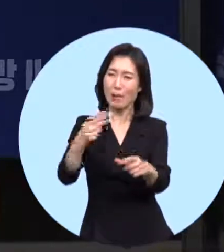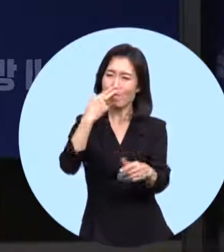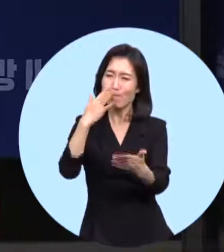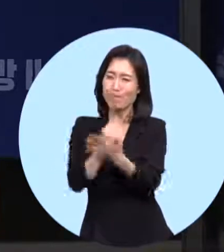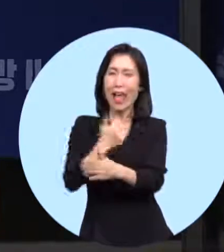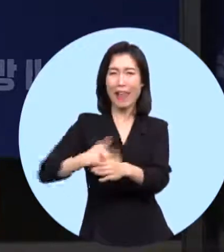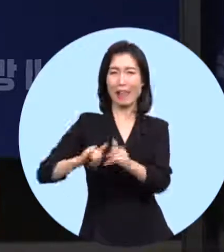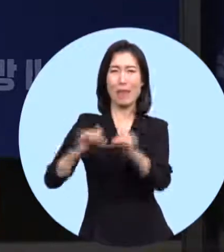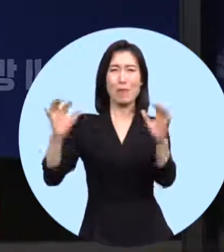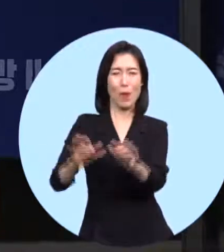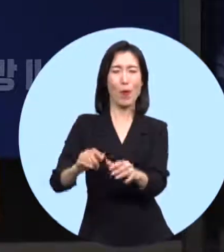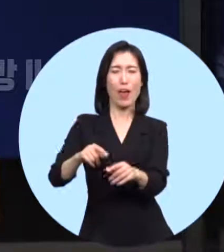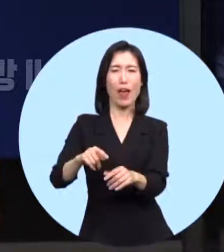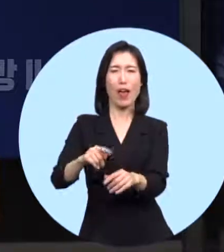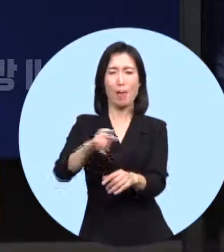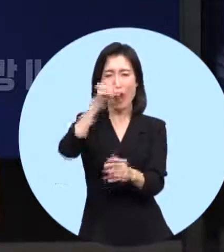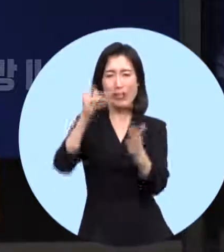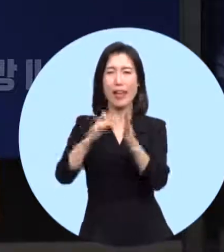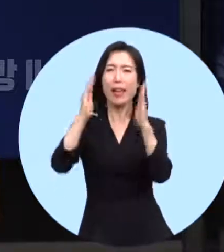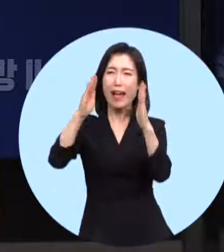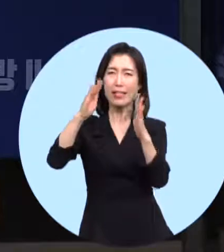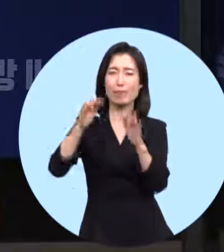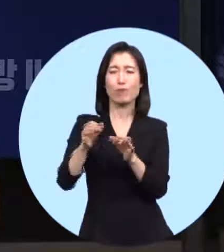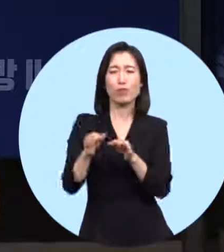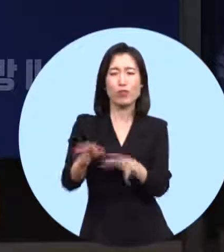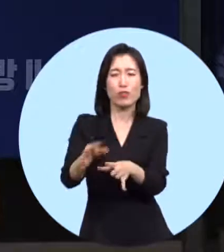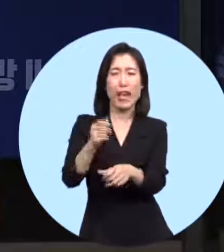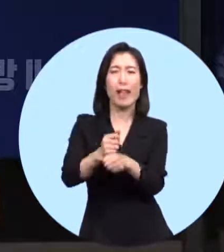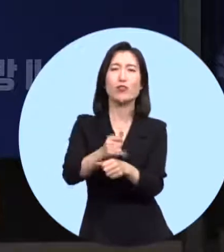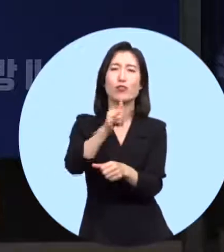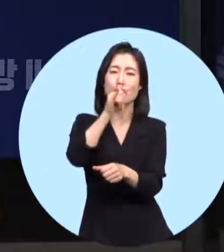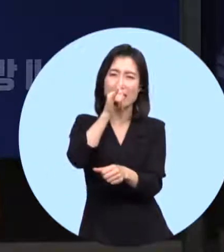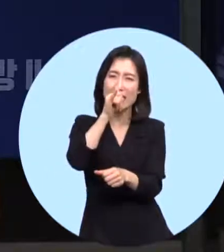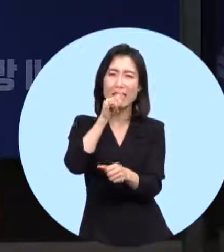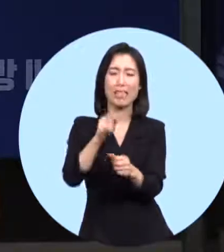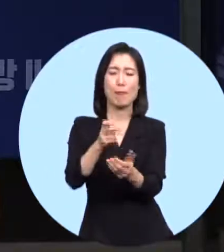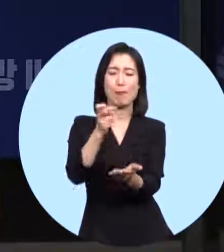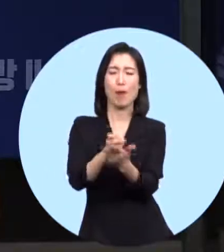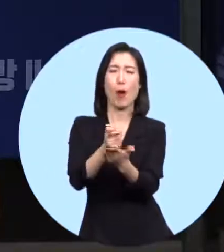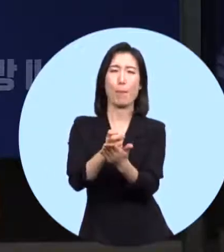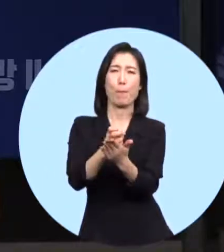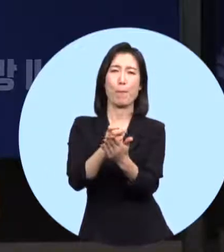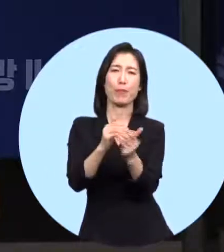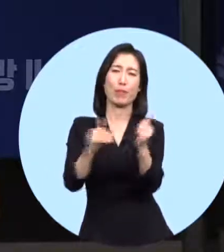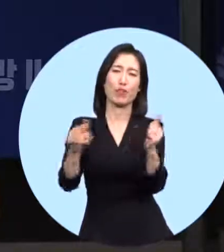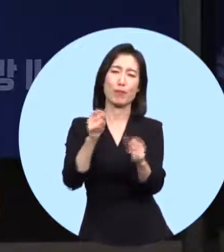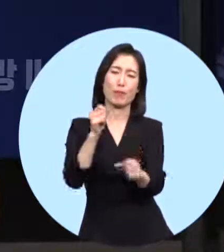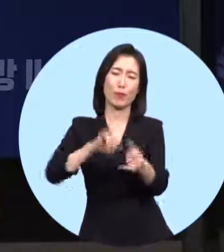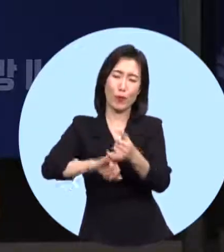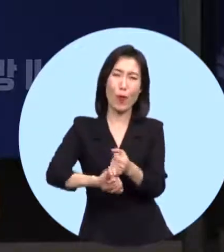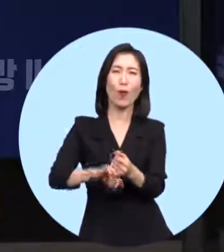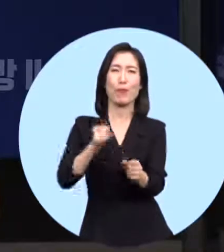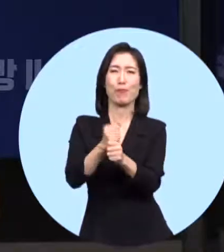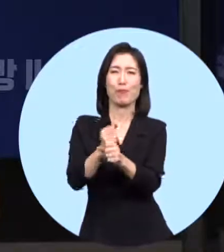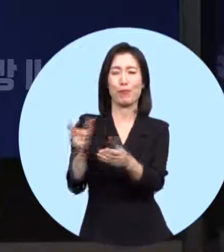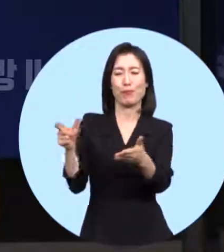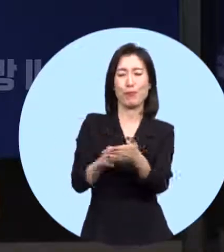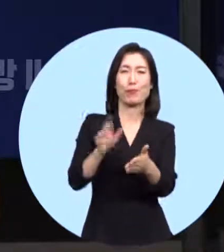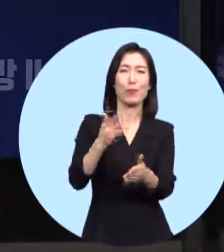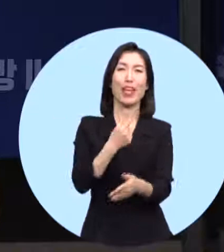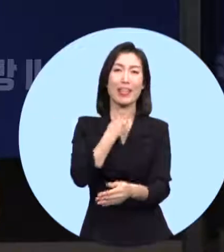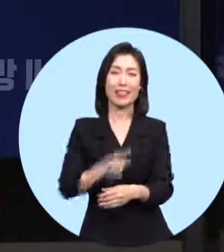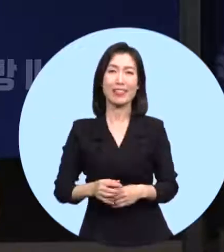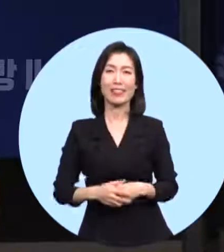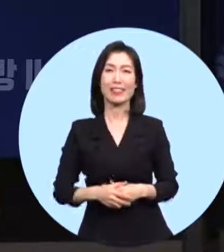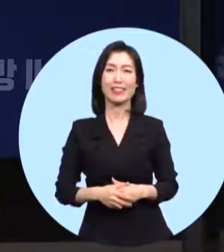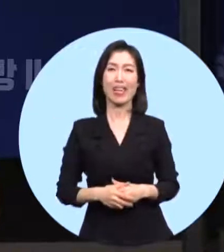위해서 이 평생학습에 투자할 수 있는 그런 근거 조항이 꼭 마련됐으면 하는 그런 바람이 있습니다. 그래서